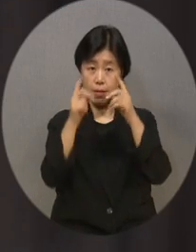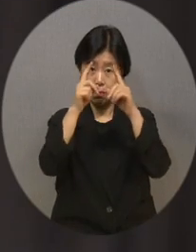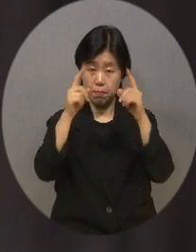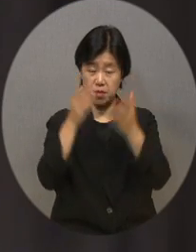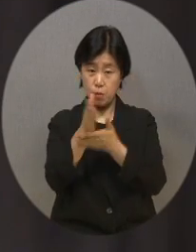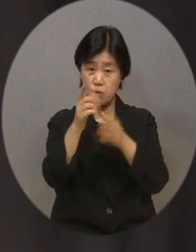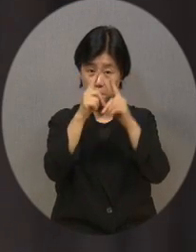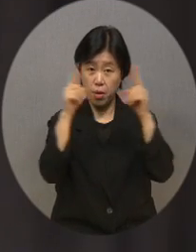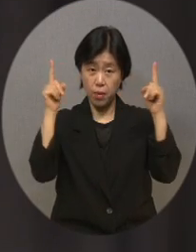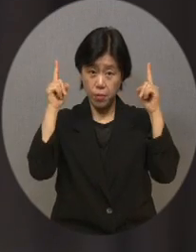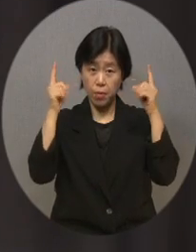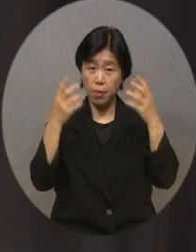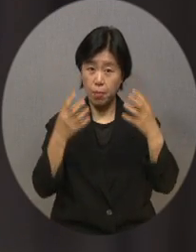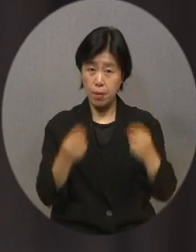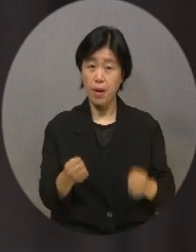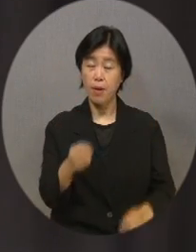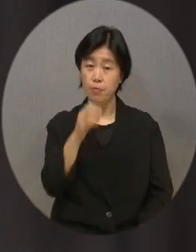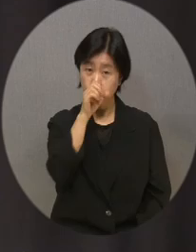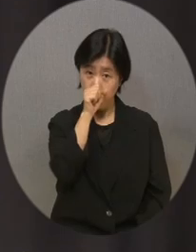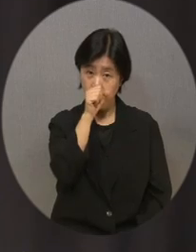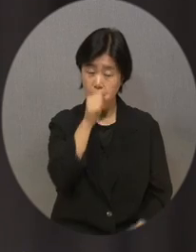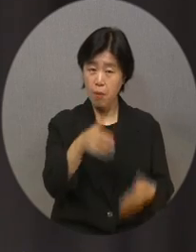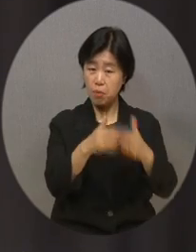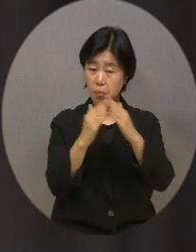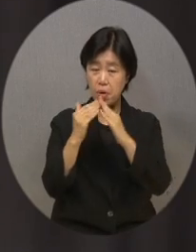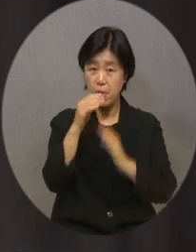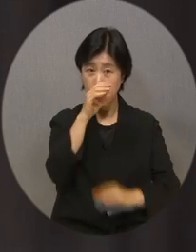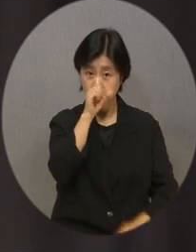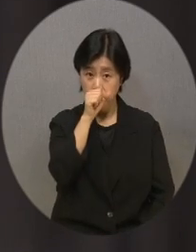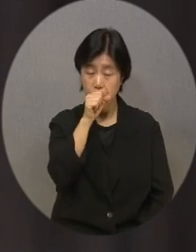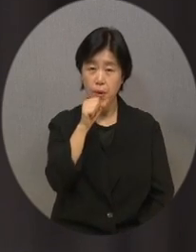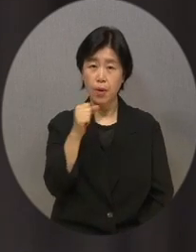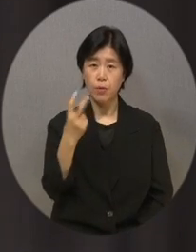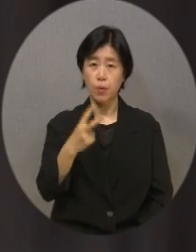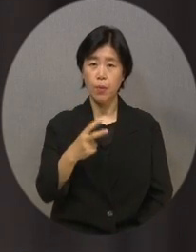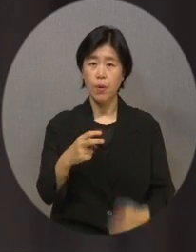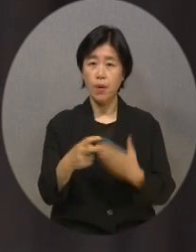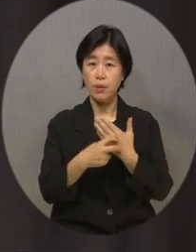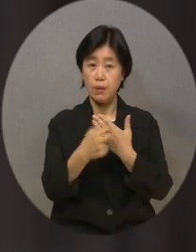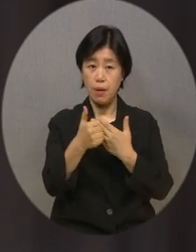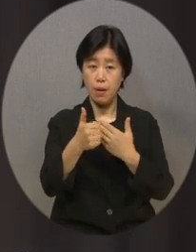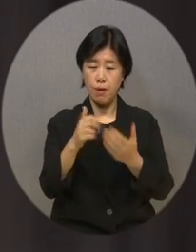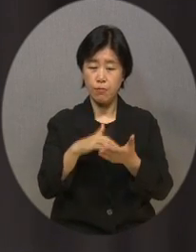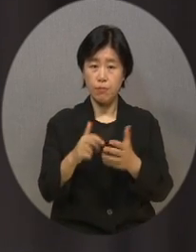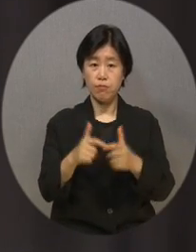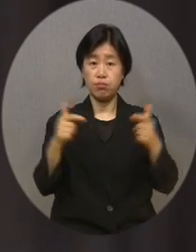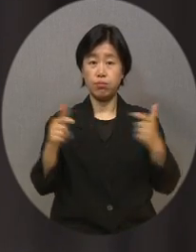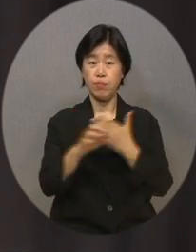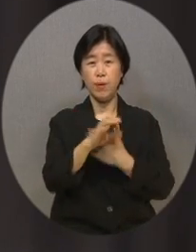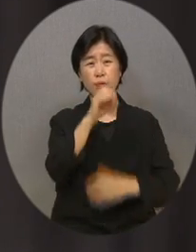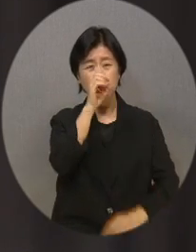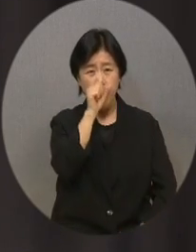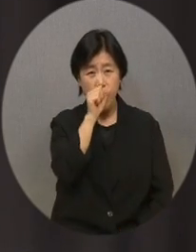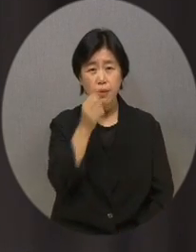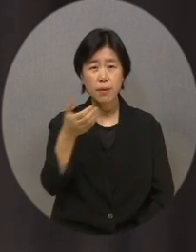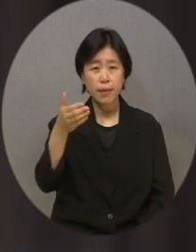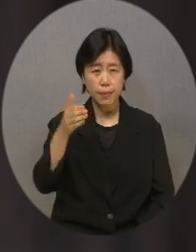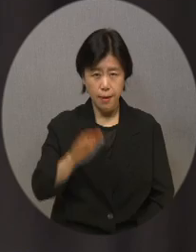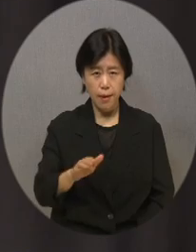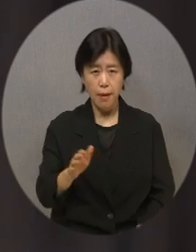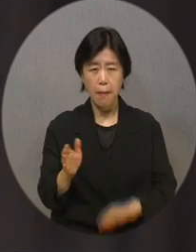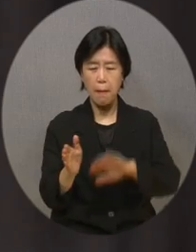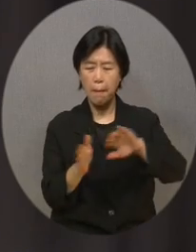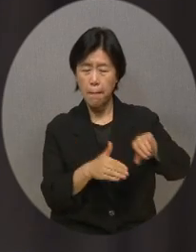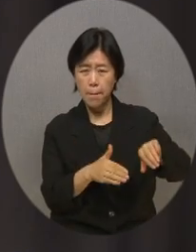의사 수가 많아져가지고 이렇게 공백을 메울 수 있고 그렇다면 얼마나 좋겠습니까? 그런데 이게 비단 단편적으로 생각할